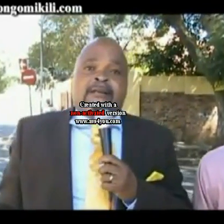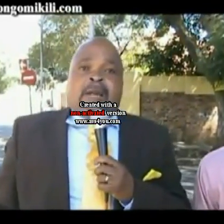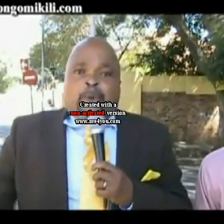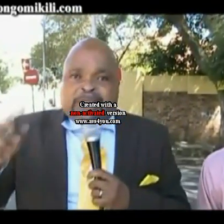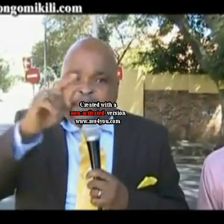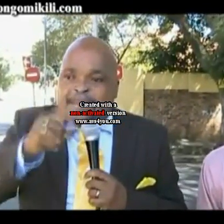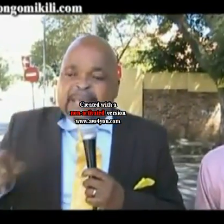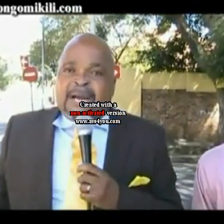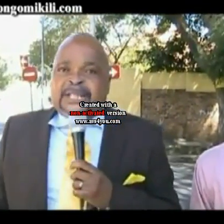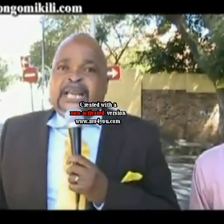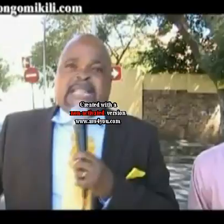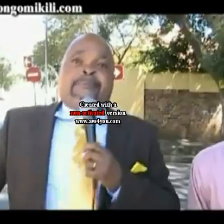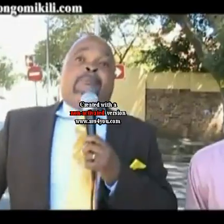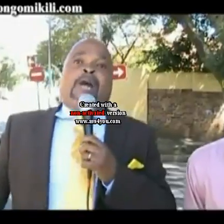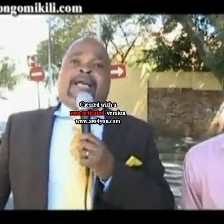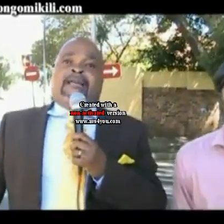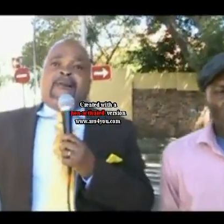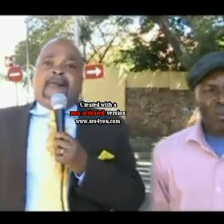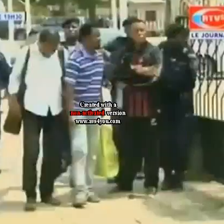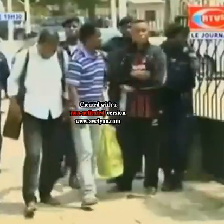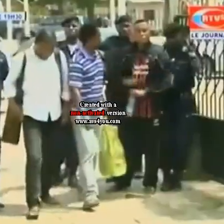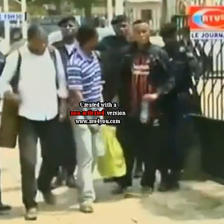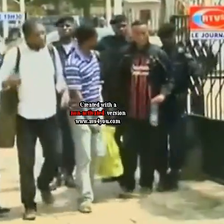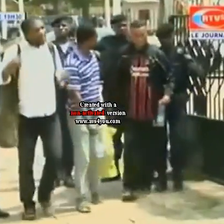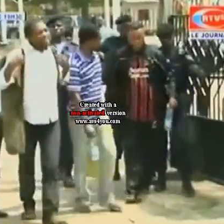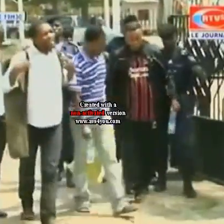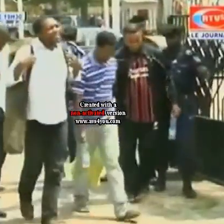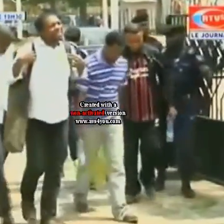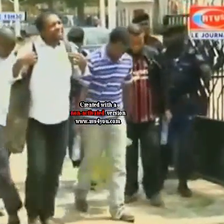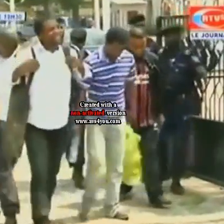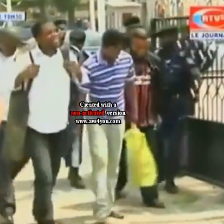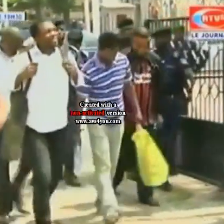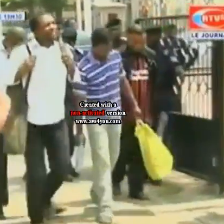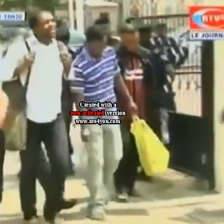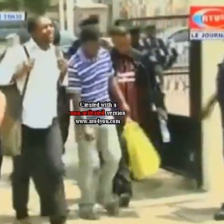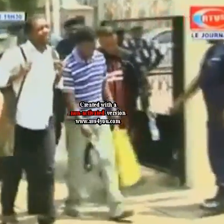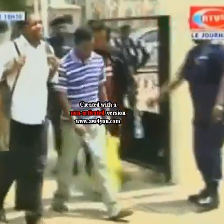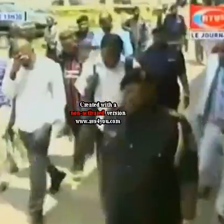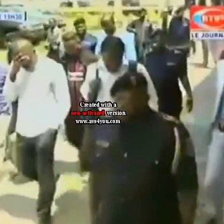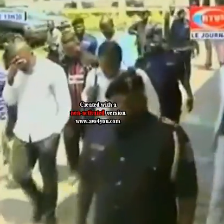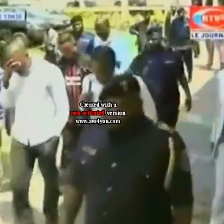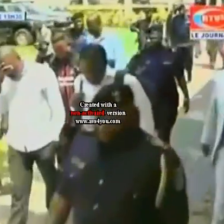moulangi. Bota la peba image, Denis Lessy simi moulangi. Et ça, c'est un signe prophétique.